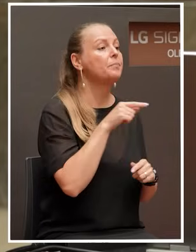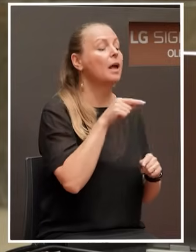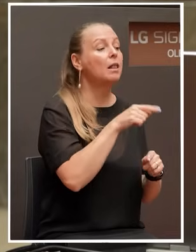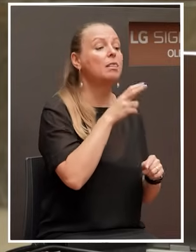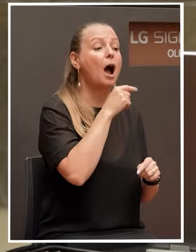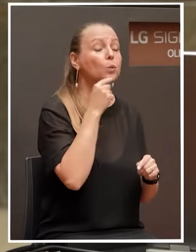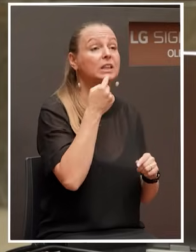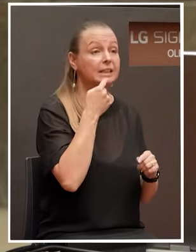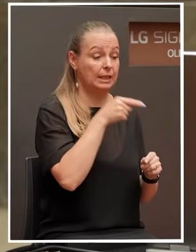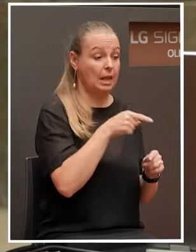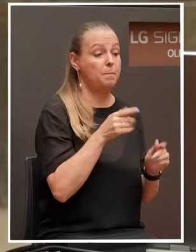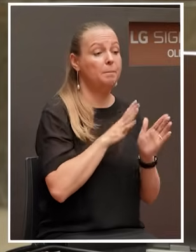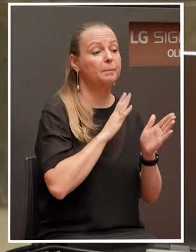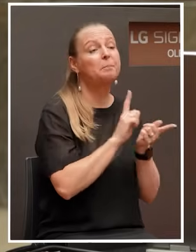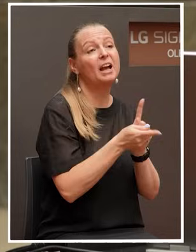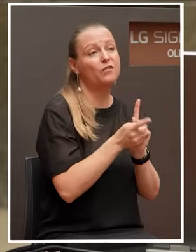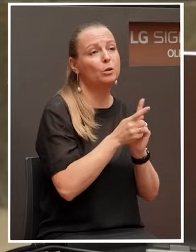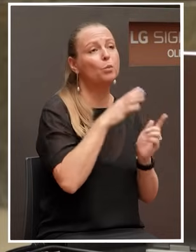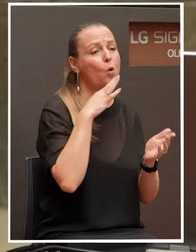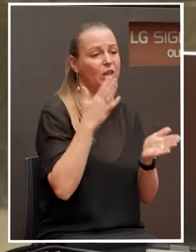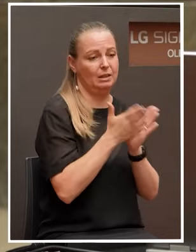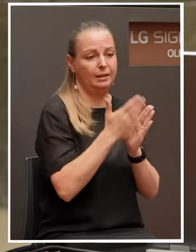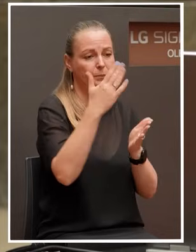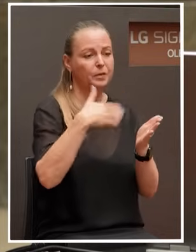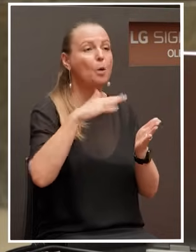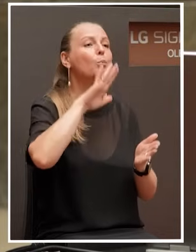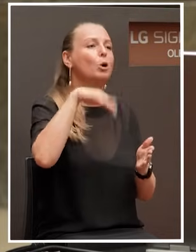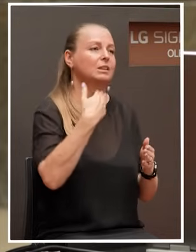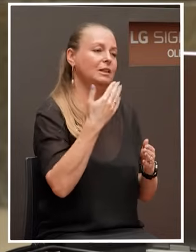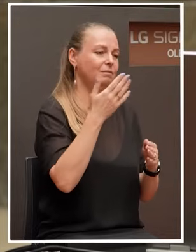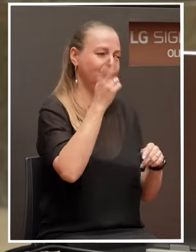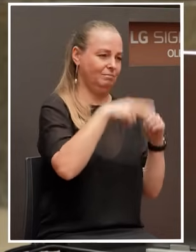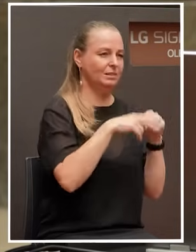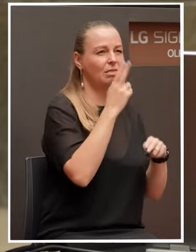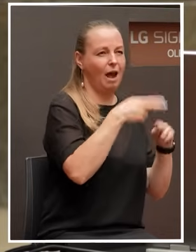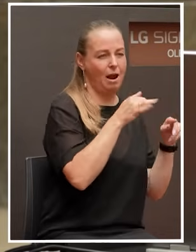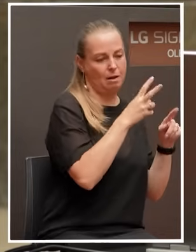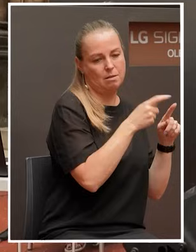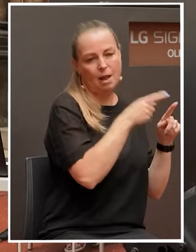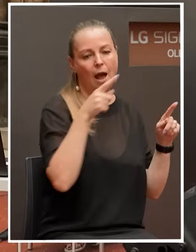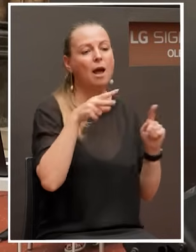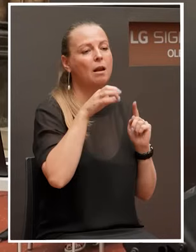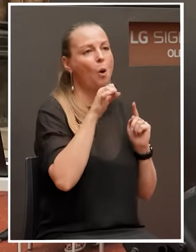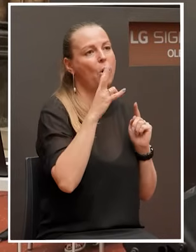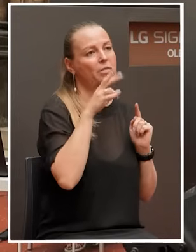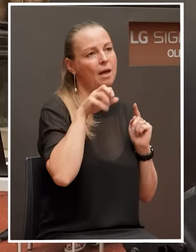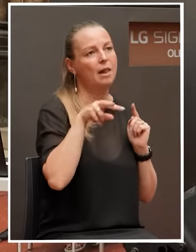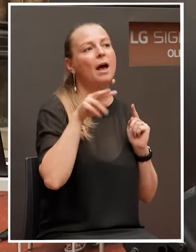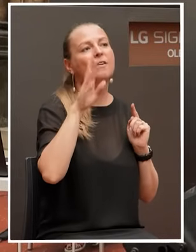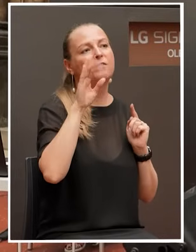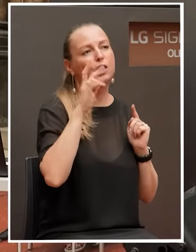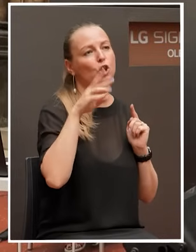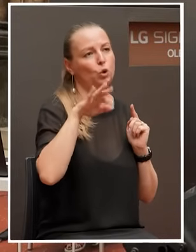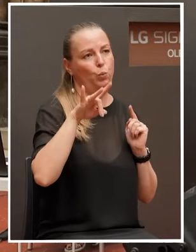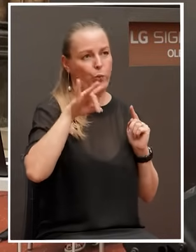были переведены, после сталинской оттепели были приведены книги Лионелла Вентури, которые издаются до сих пор, и